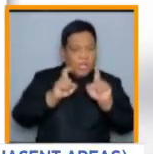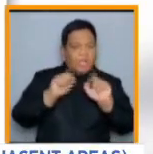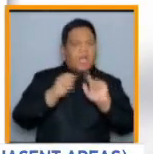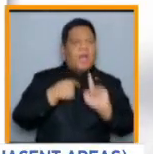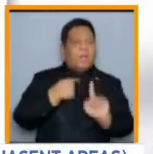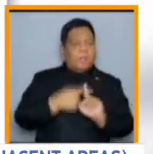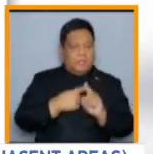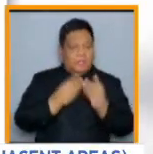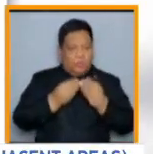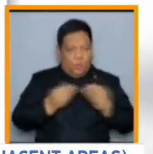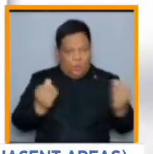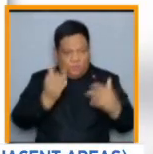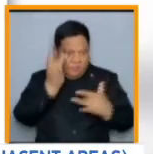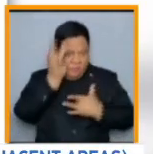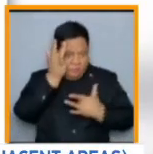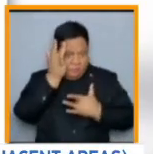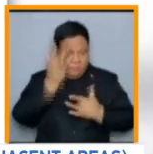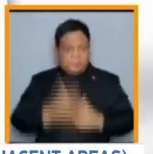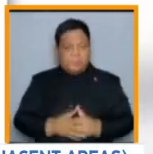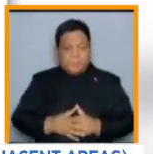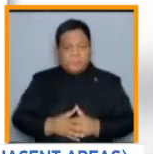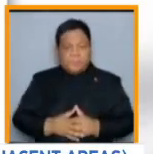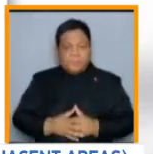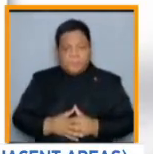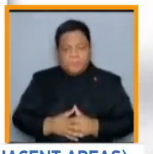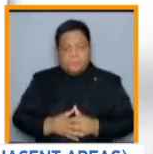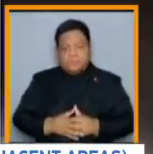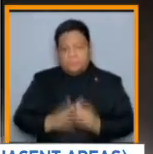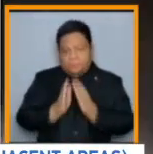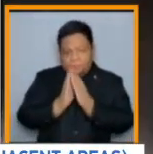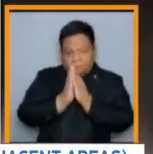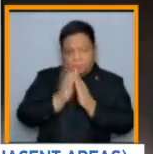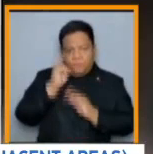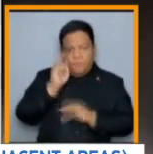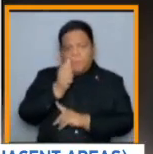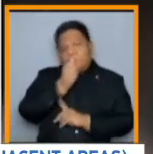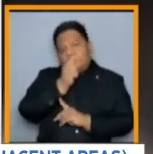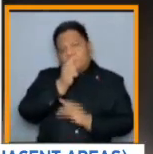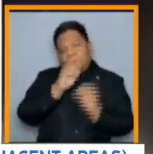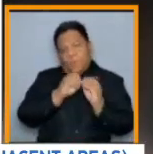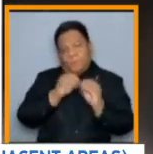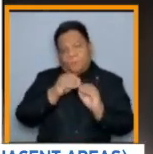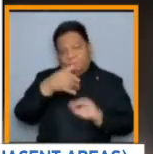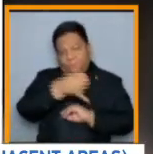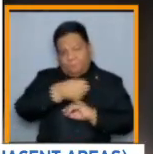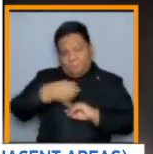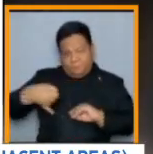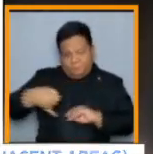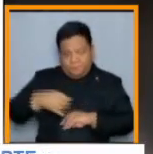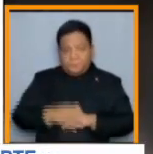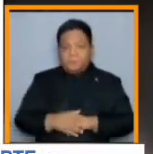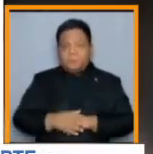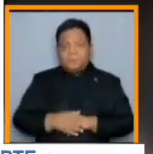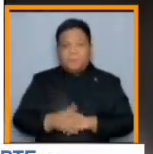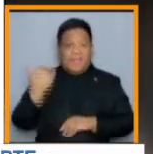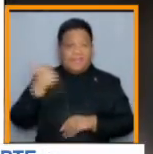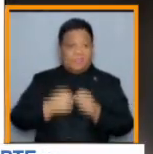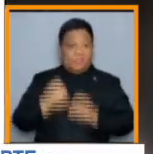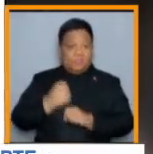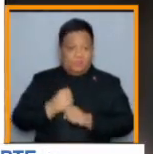autoimmune disease. Humiling din ng privacy si Chris. October last year nang ma-engage sina Chris at